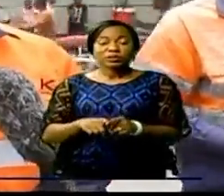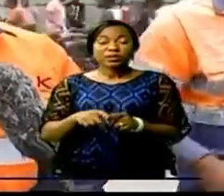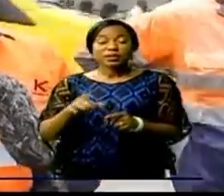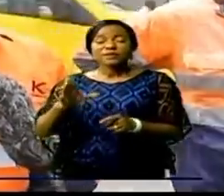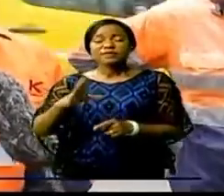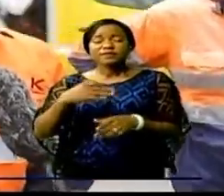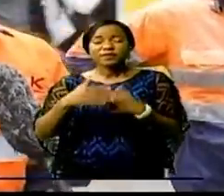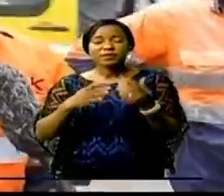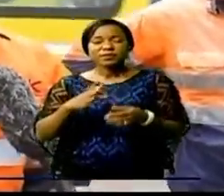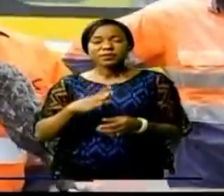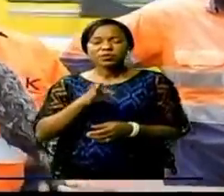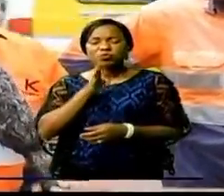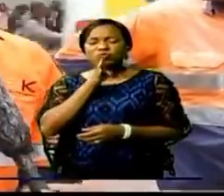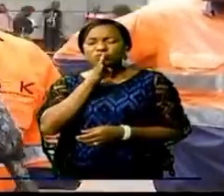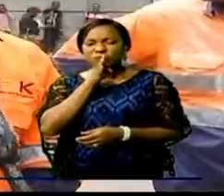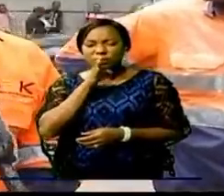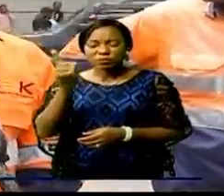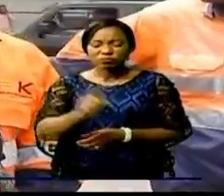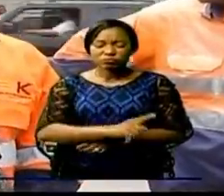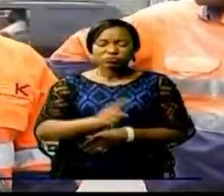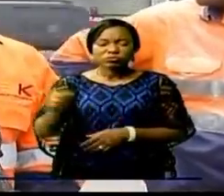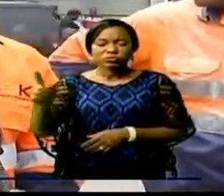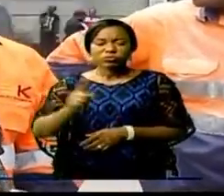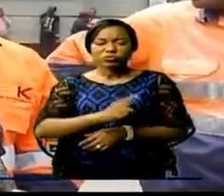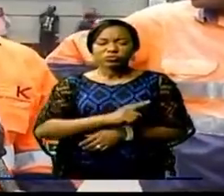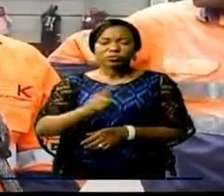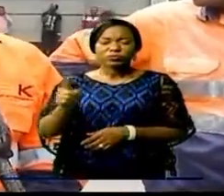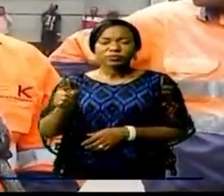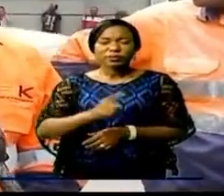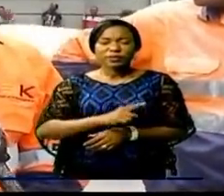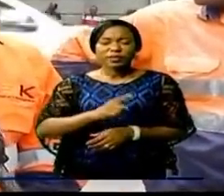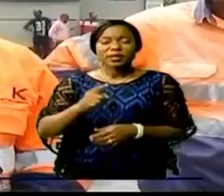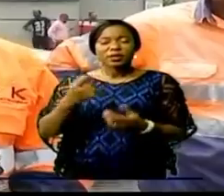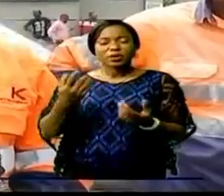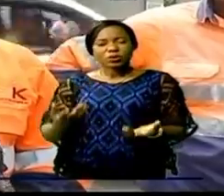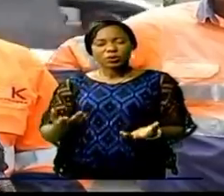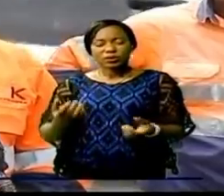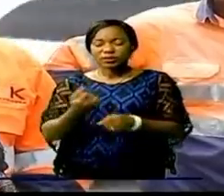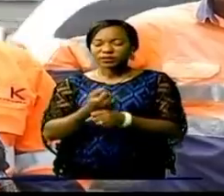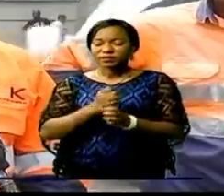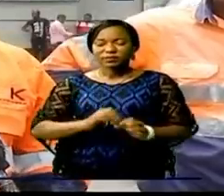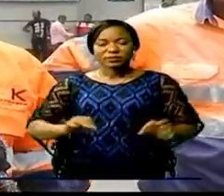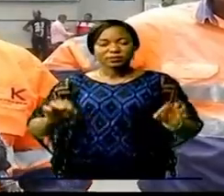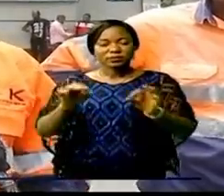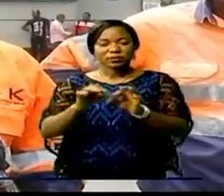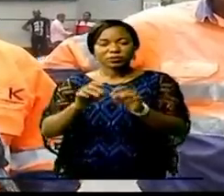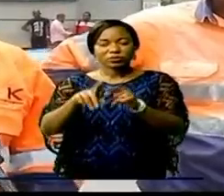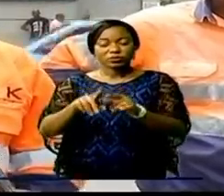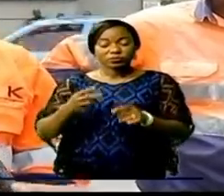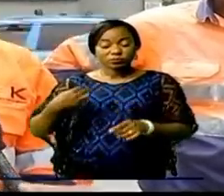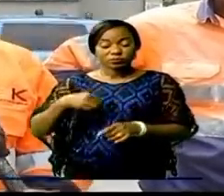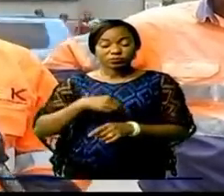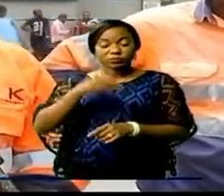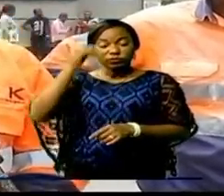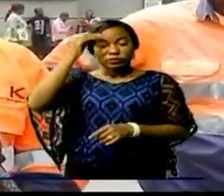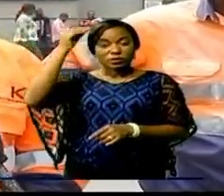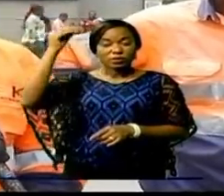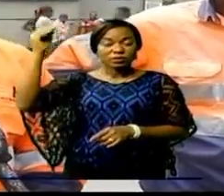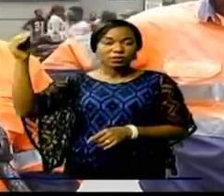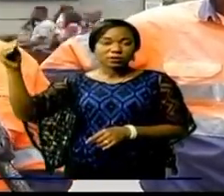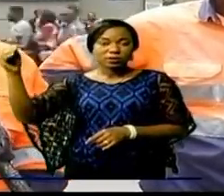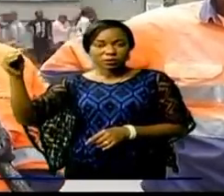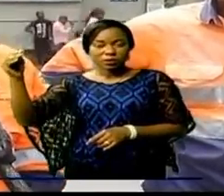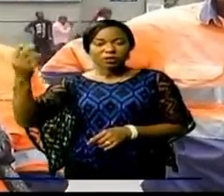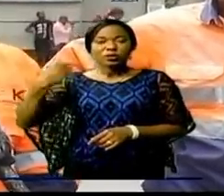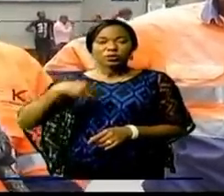mal de trimballer presque 10 000 personnes dans la boue. Parce que nous avons l'espoir que